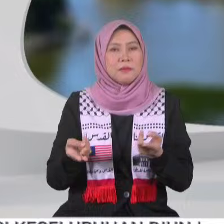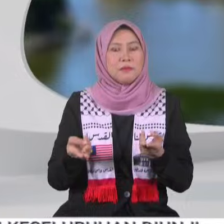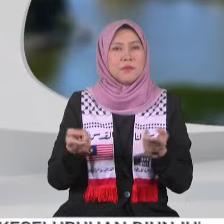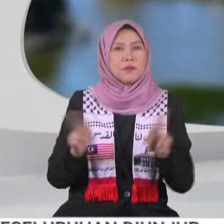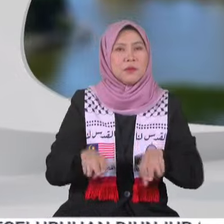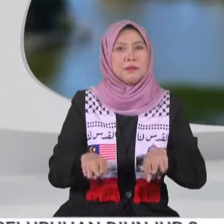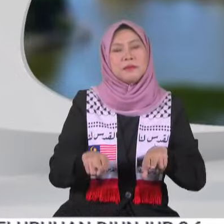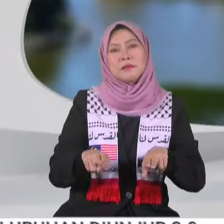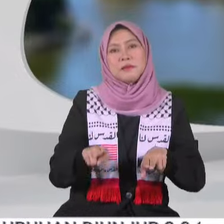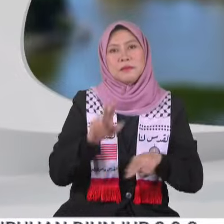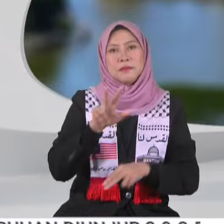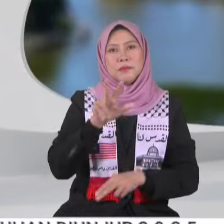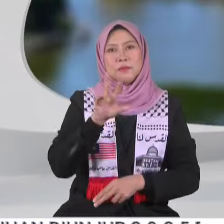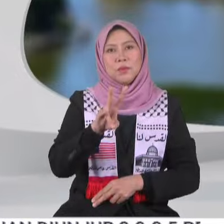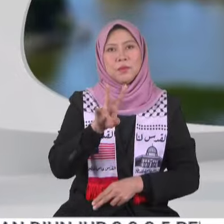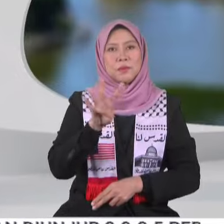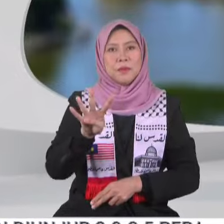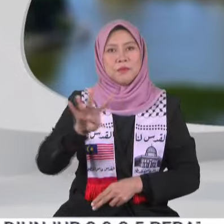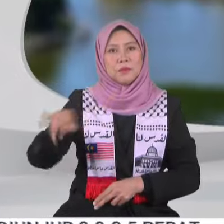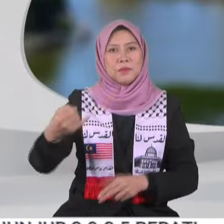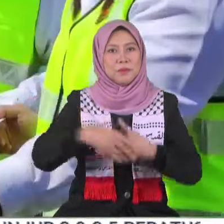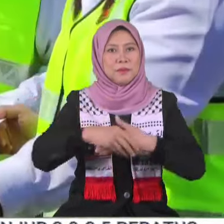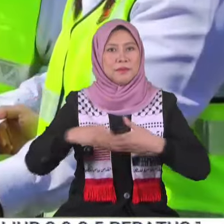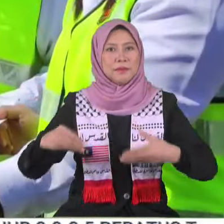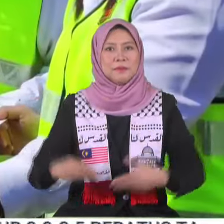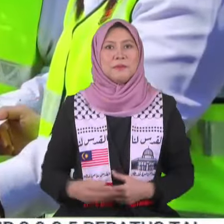sebanyak RM74 juta.